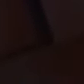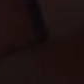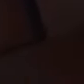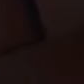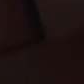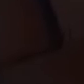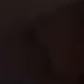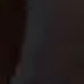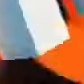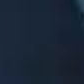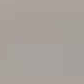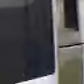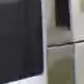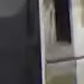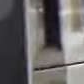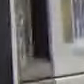abone